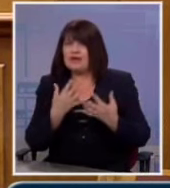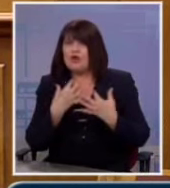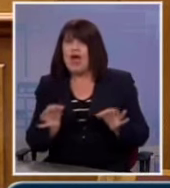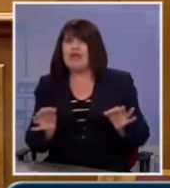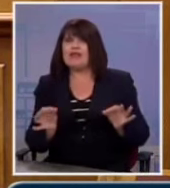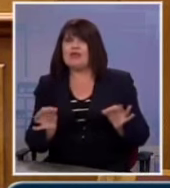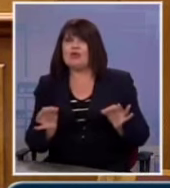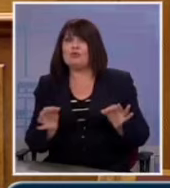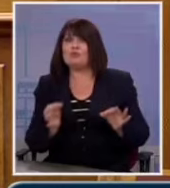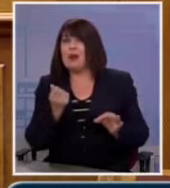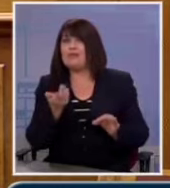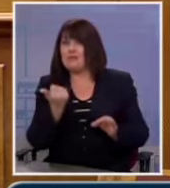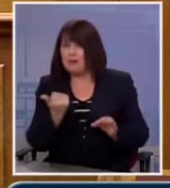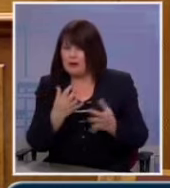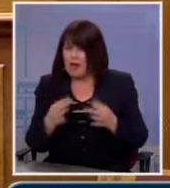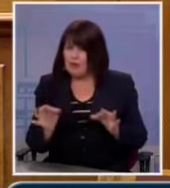το υπάρχον,